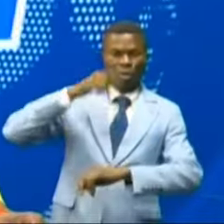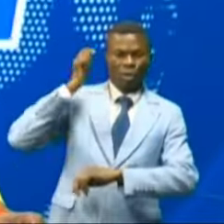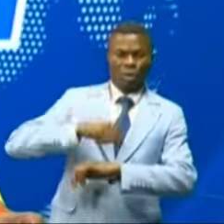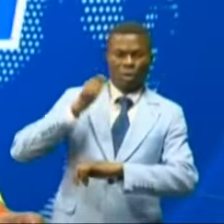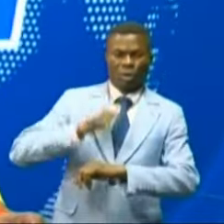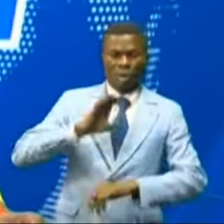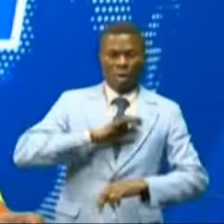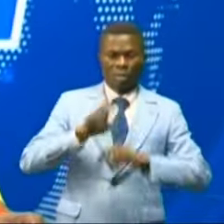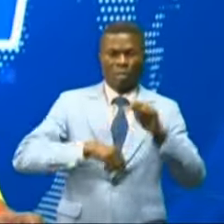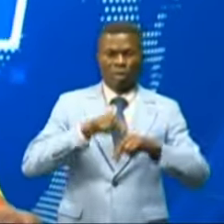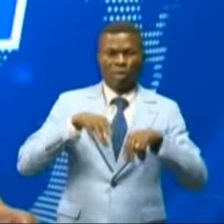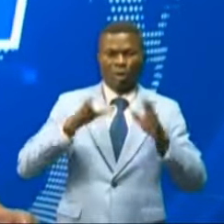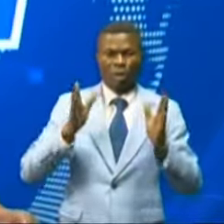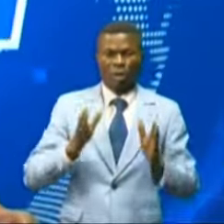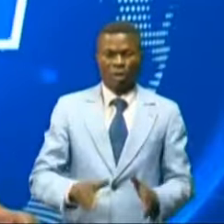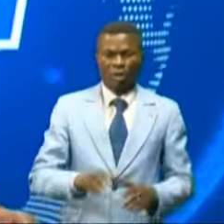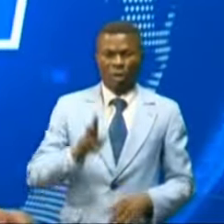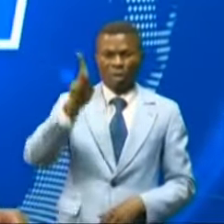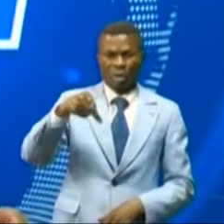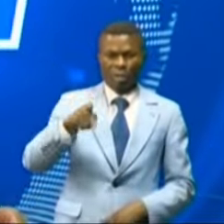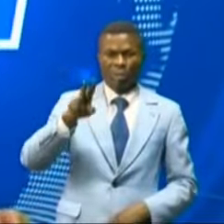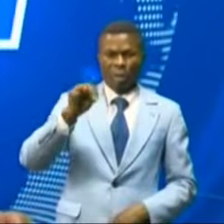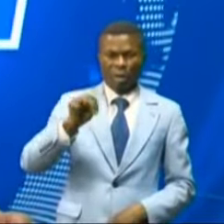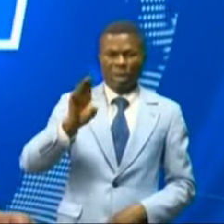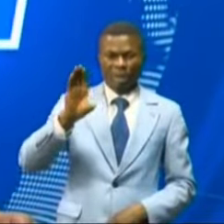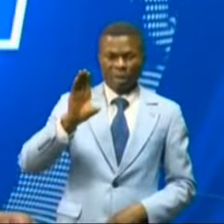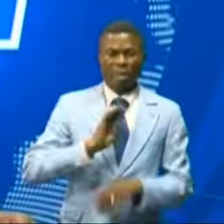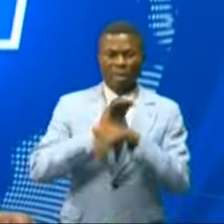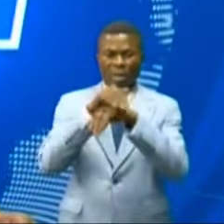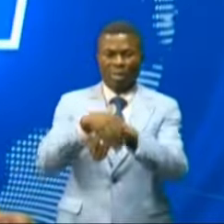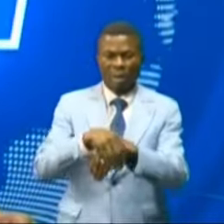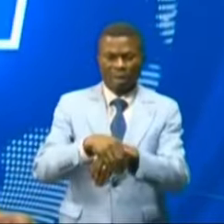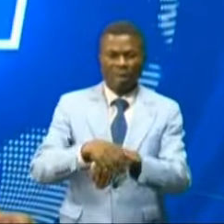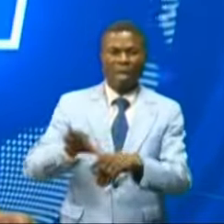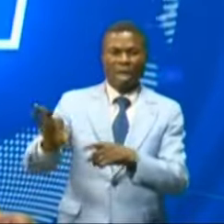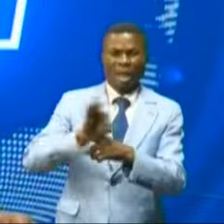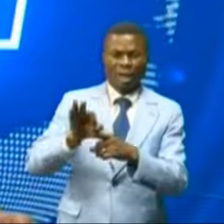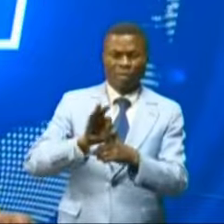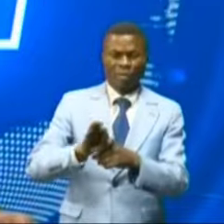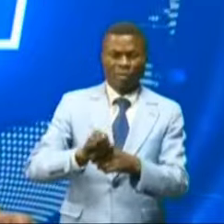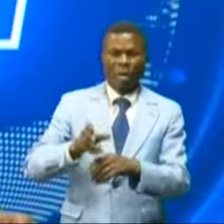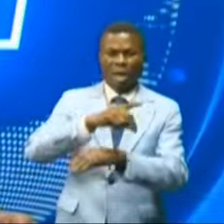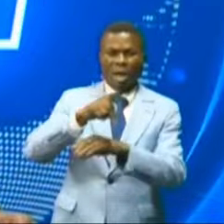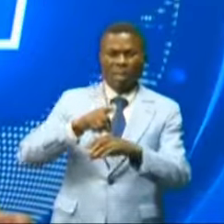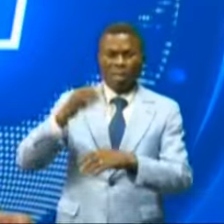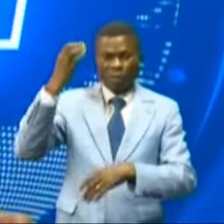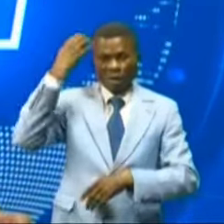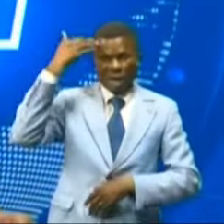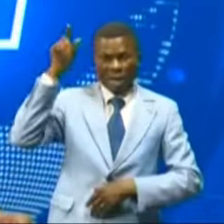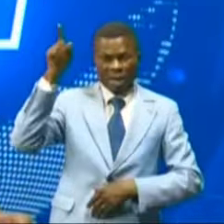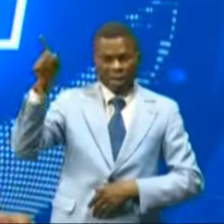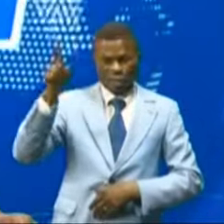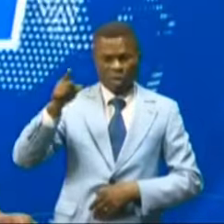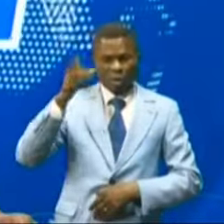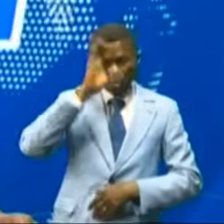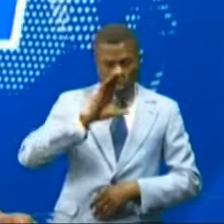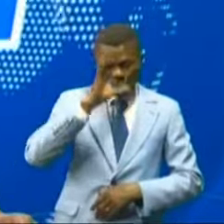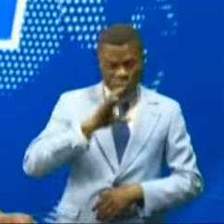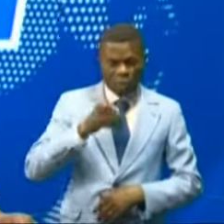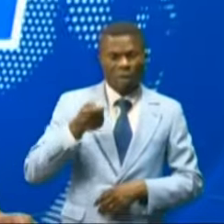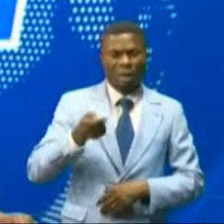de la police nationale congolaise, PNC Équateur, sont en formation. C'est une mise à niveau interconnectée des fichiers des criminels pour